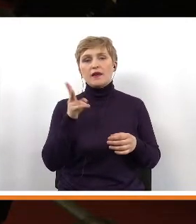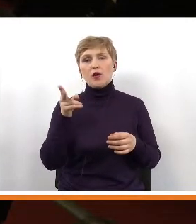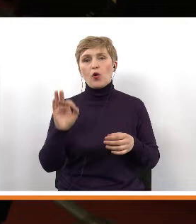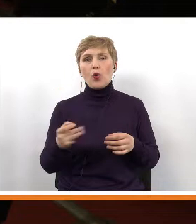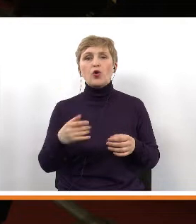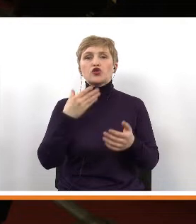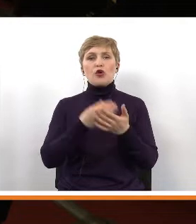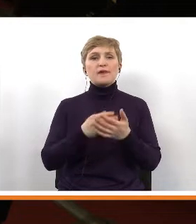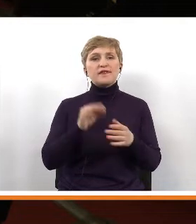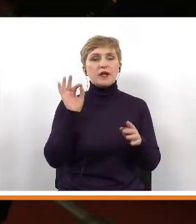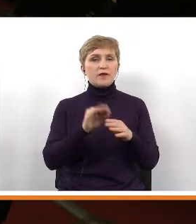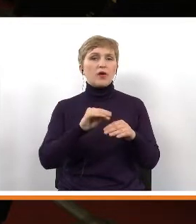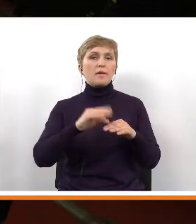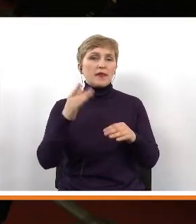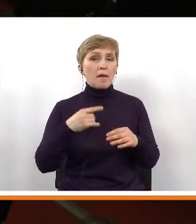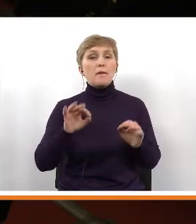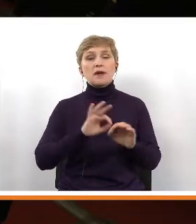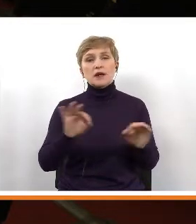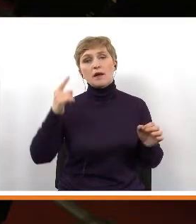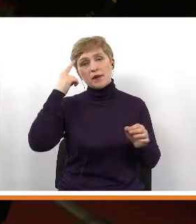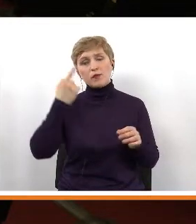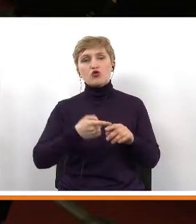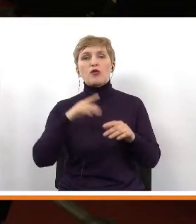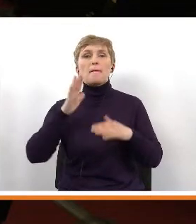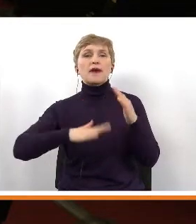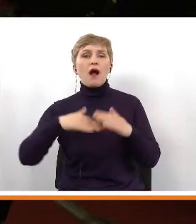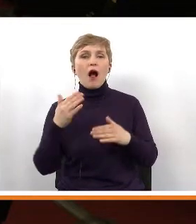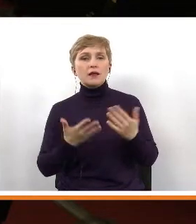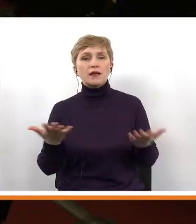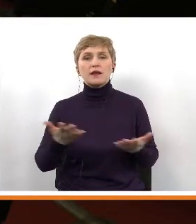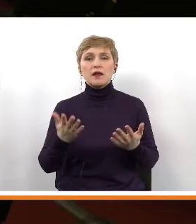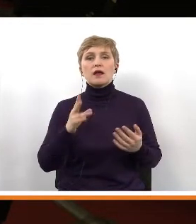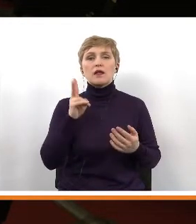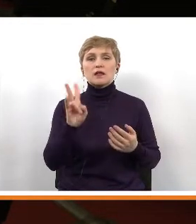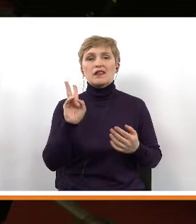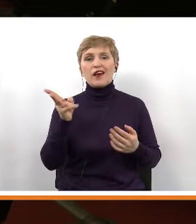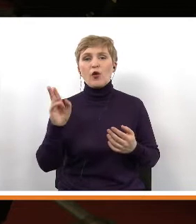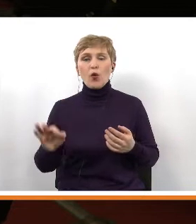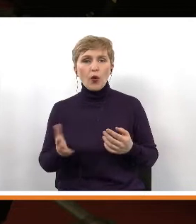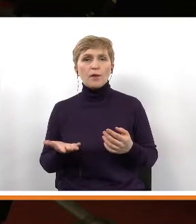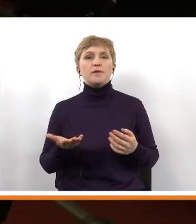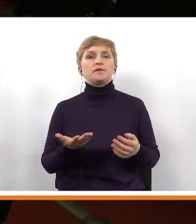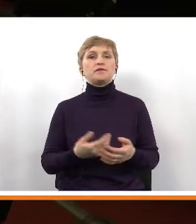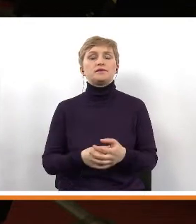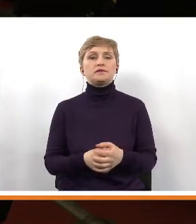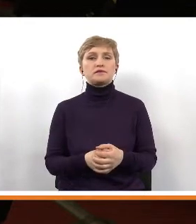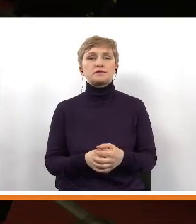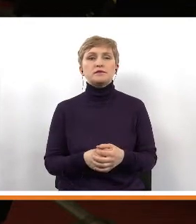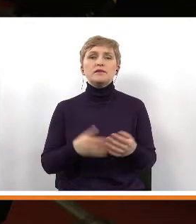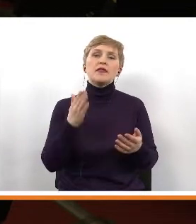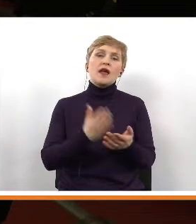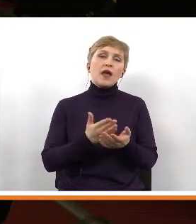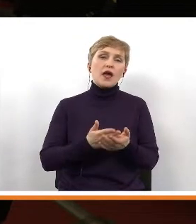целевого капитала. Мы прекрасно понимаем, что на практике некоторые некоммерческие организации, ну, имеют